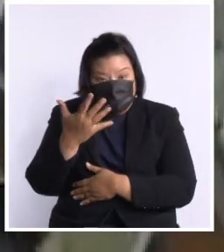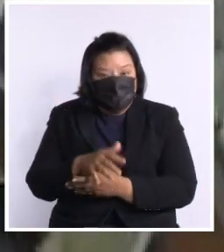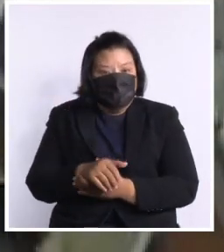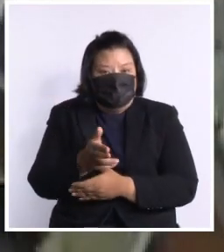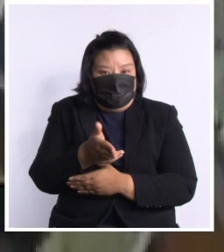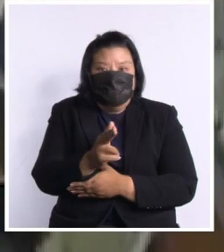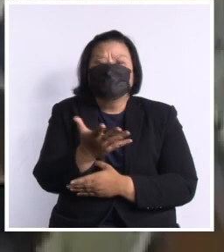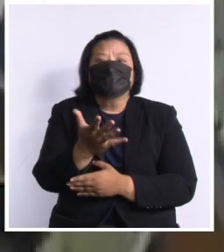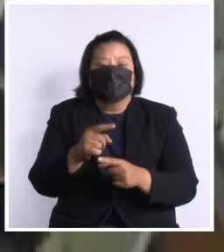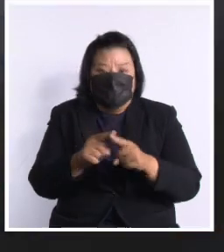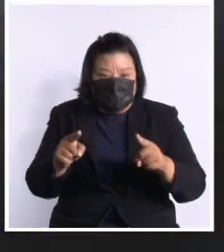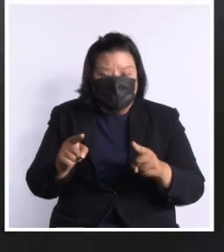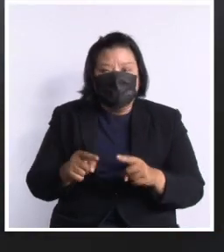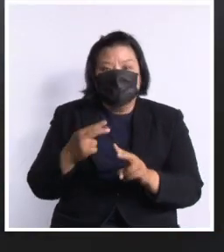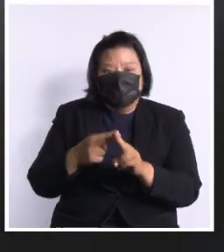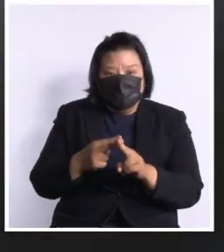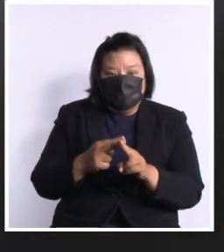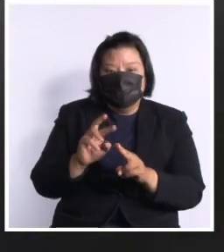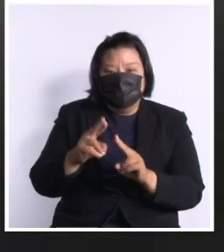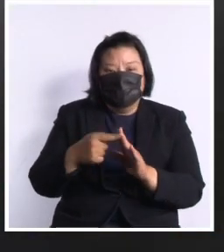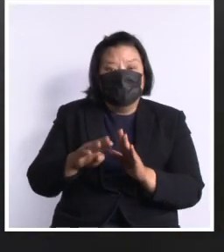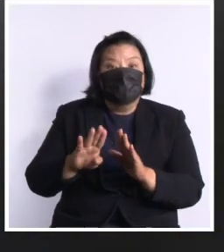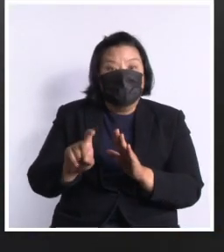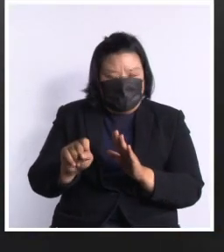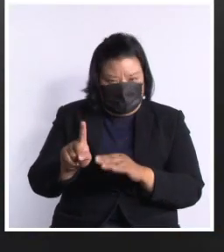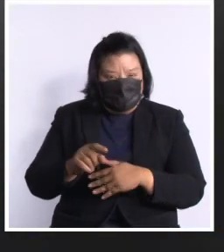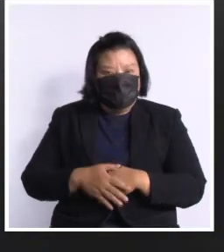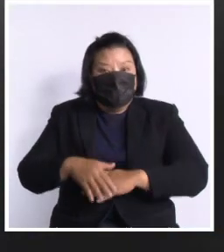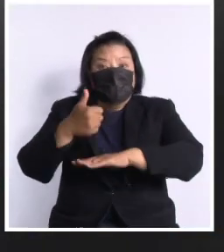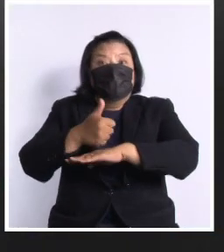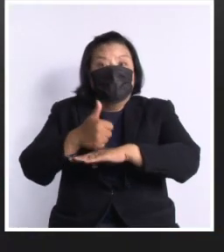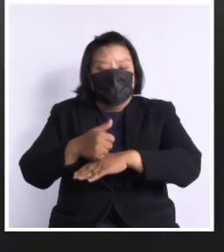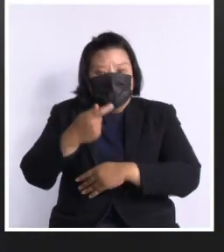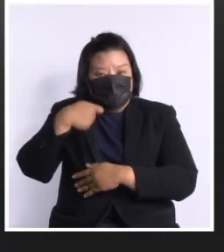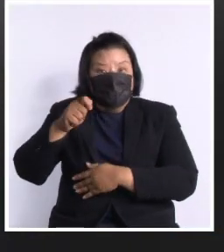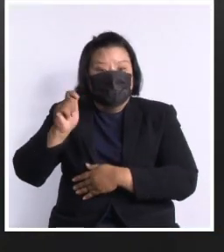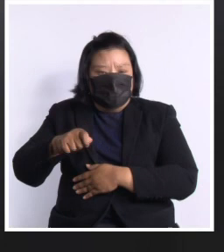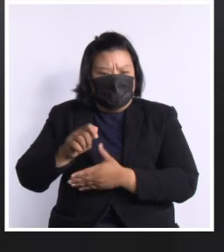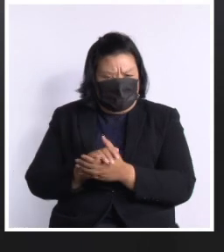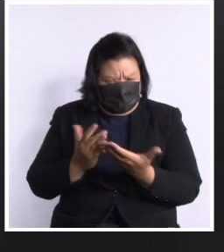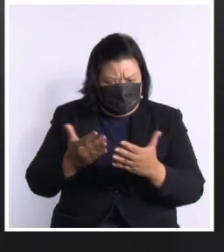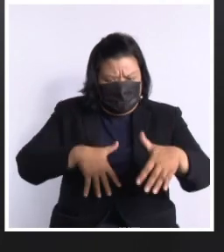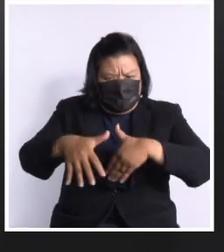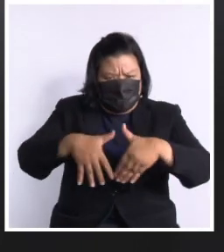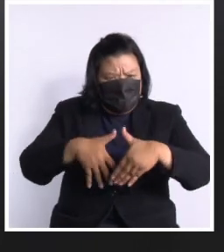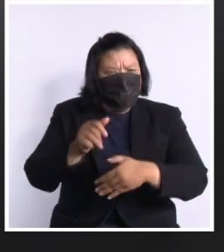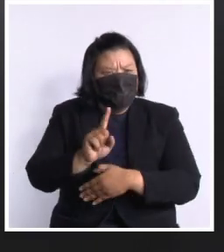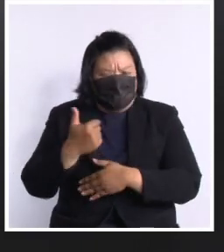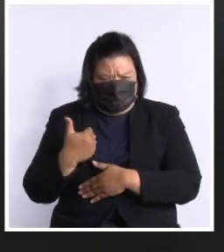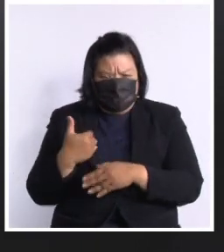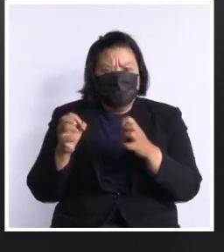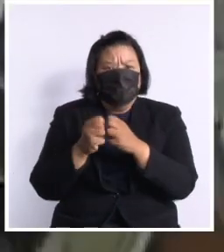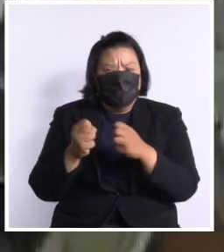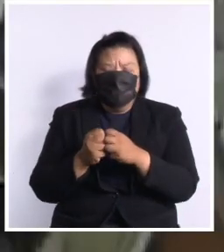เรื่องนี้ทำให้รูเบ็นราเดฟรันจะดีของบังกาเรียนั้นออกมาประณามว่าชีวิตของพลเรือนบากาเรียถูกรบกวน